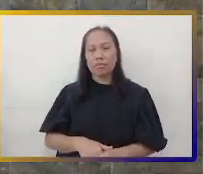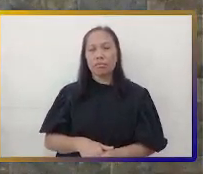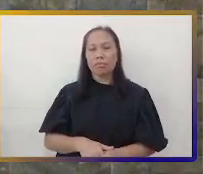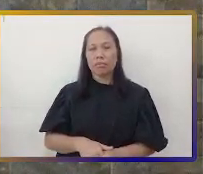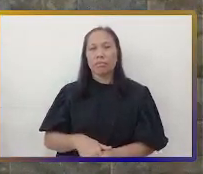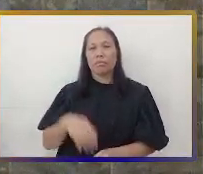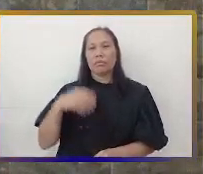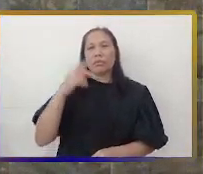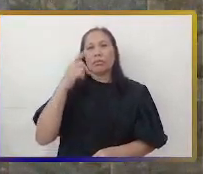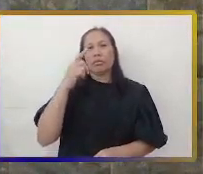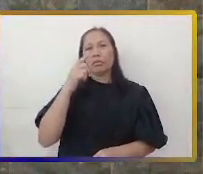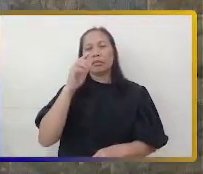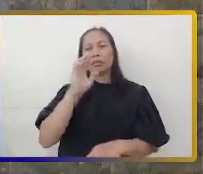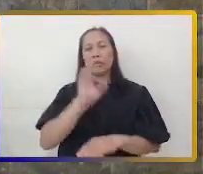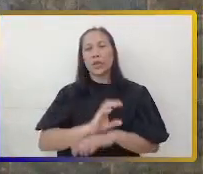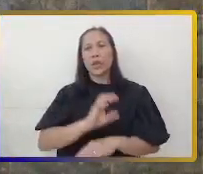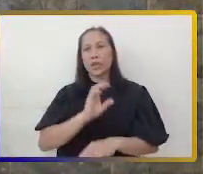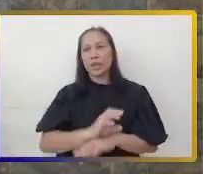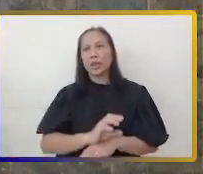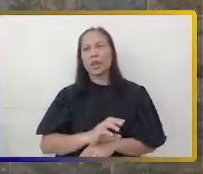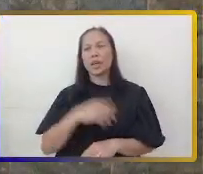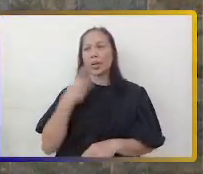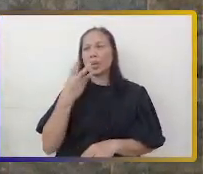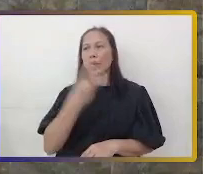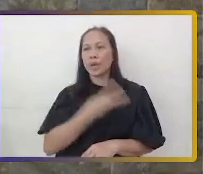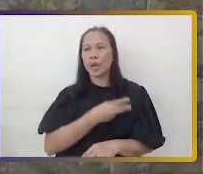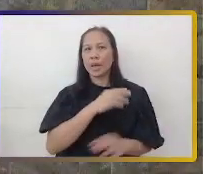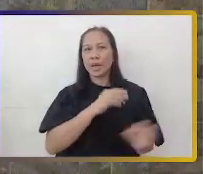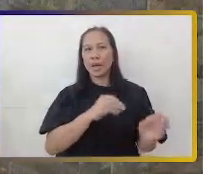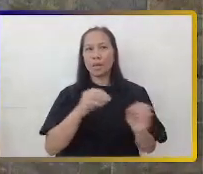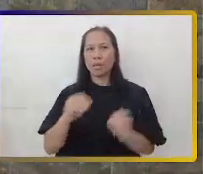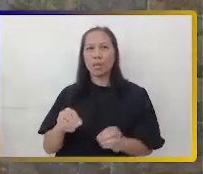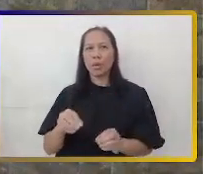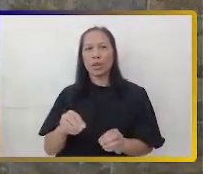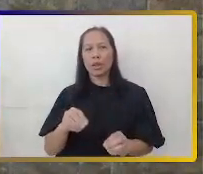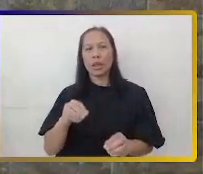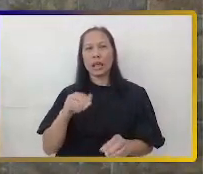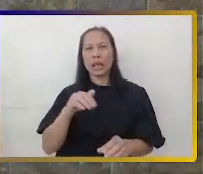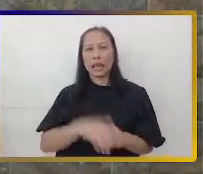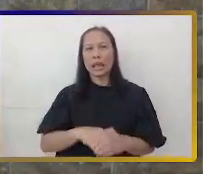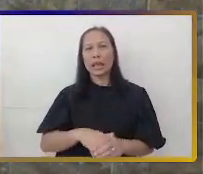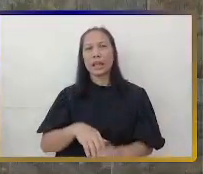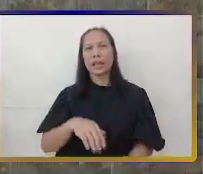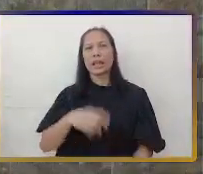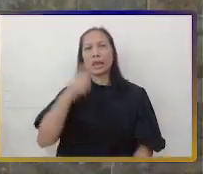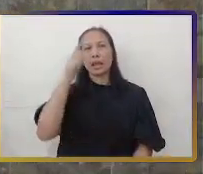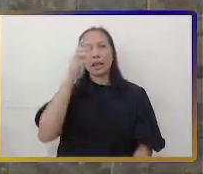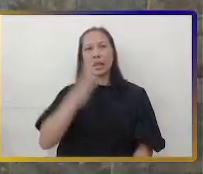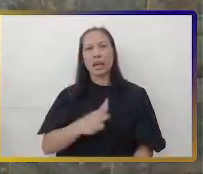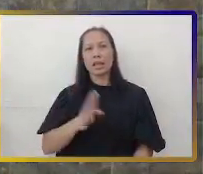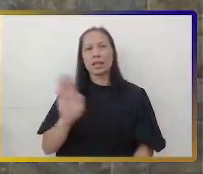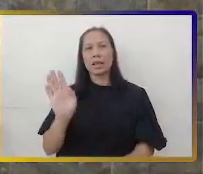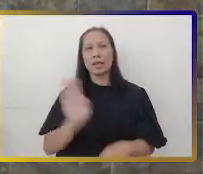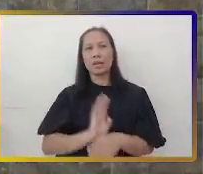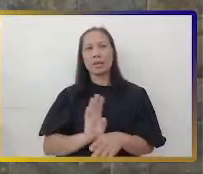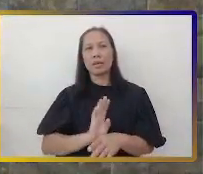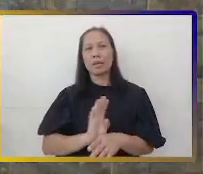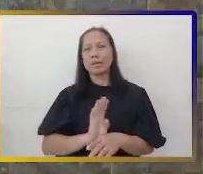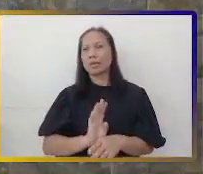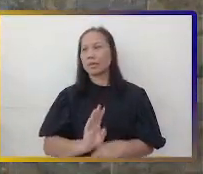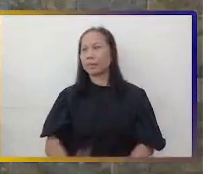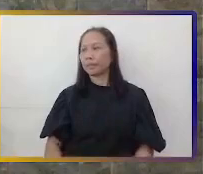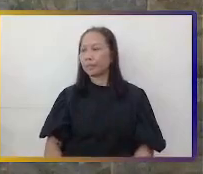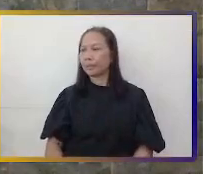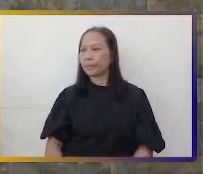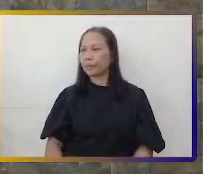business you see So anong mangyayari ngayon mga kapatid Syempre alam mo ng may value na